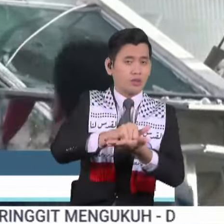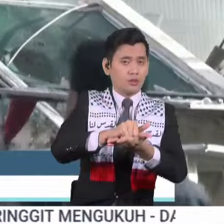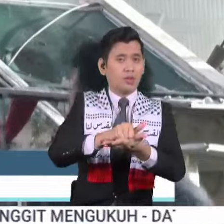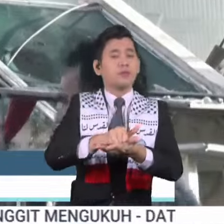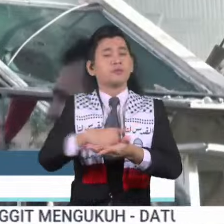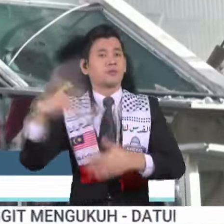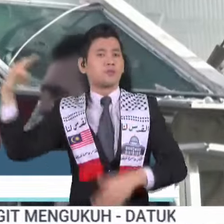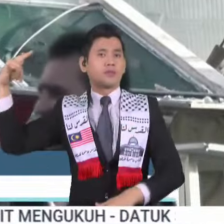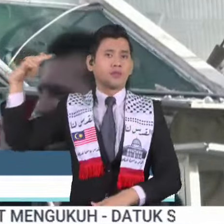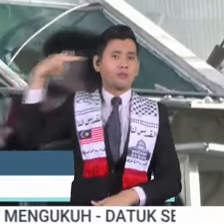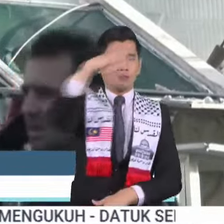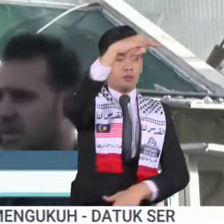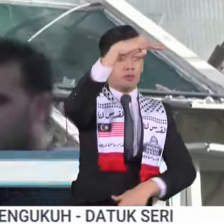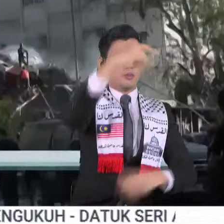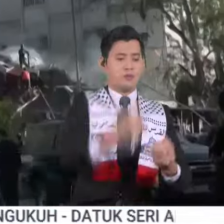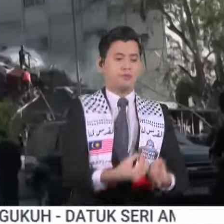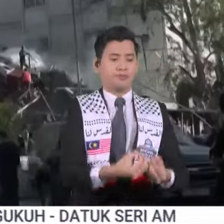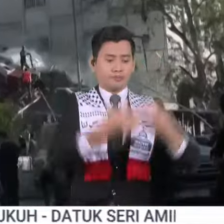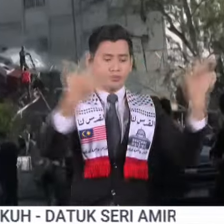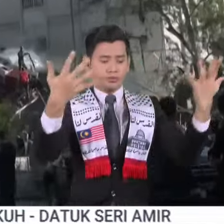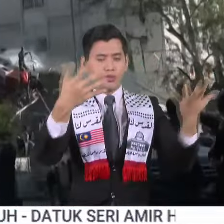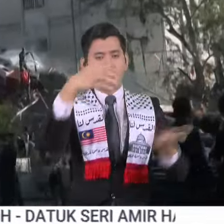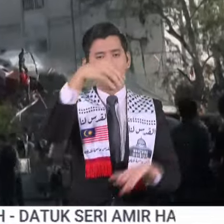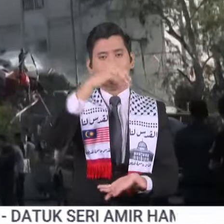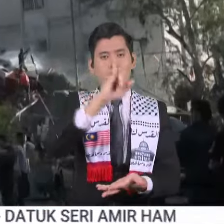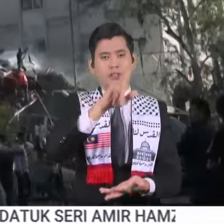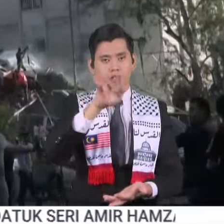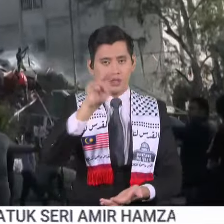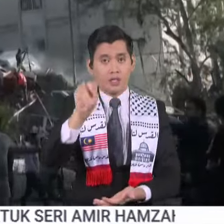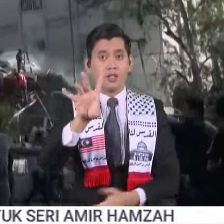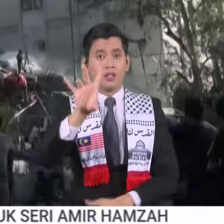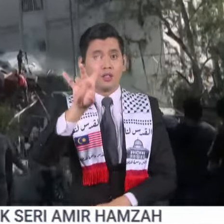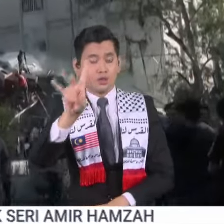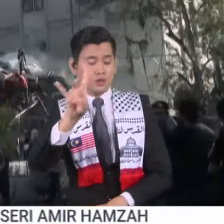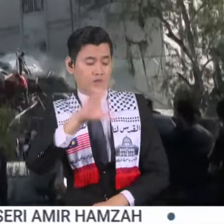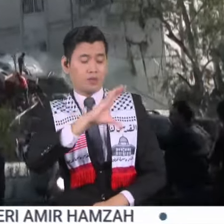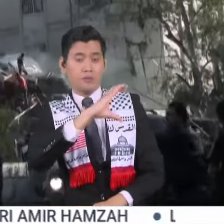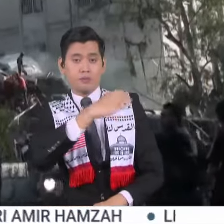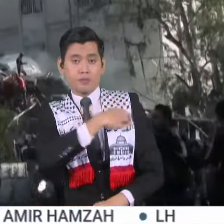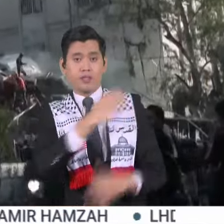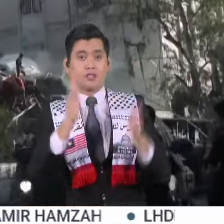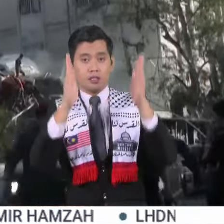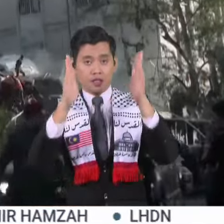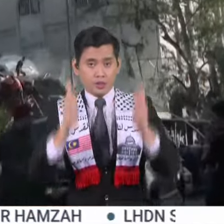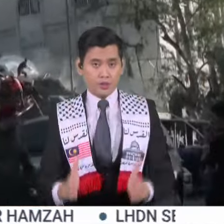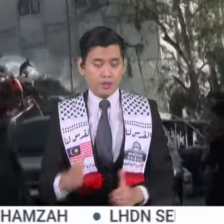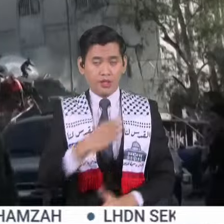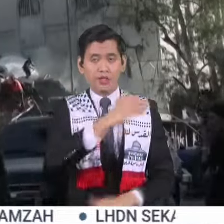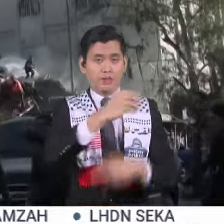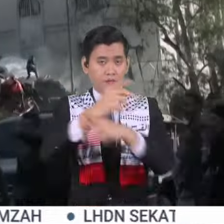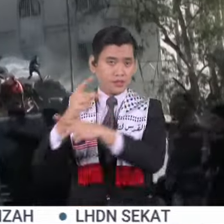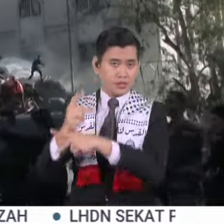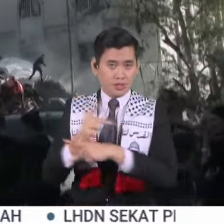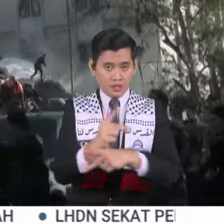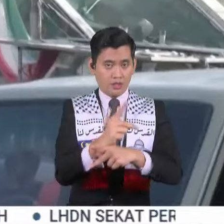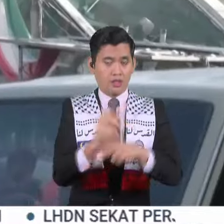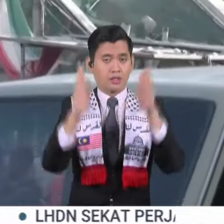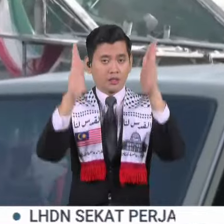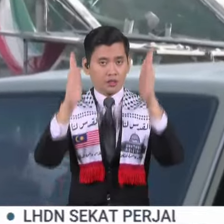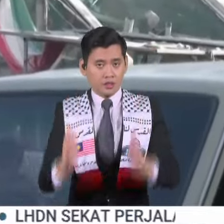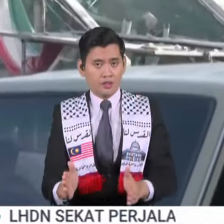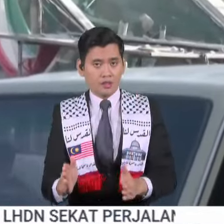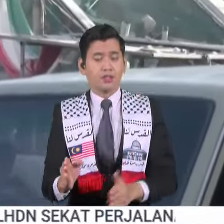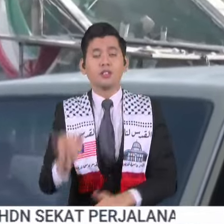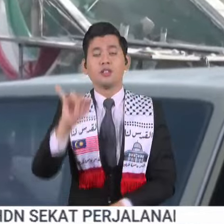Israel mengebom bangunan tambahan konsulat Iran. 7 pegawai termasuk komander tertinggi Kor Pengawal Revolusi Iran